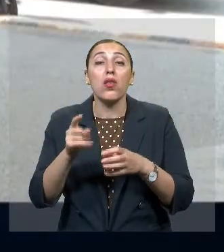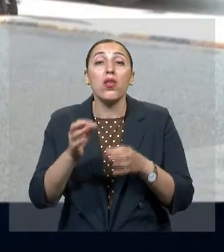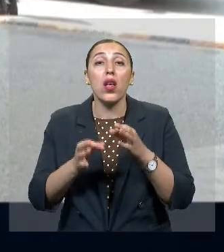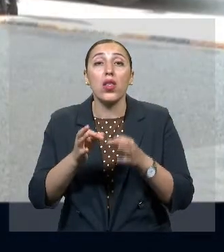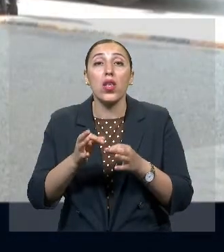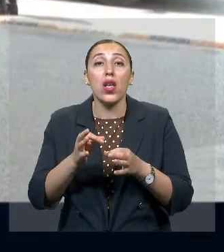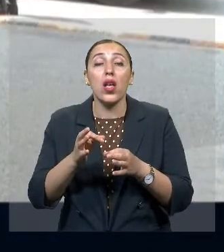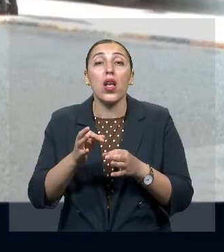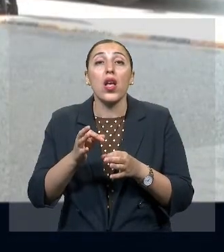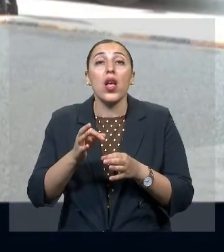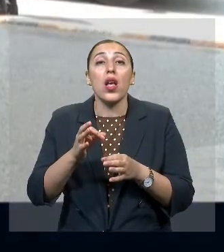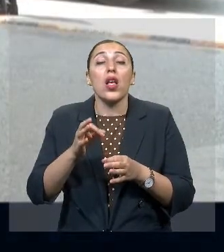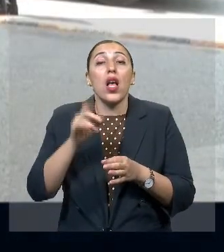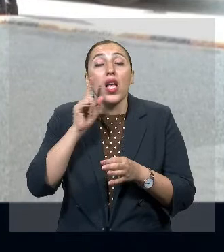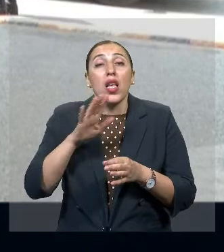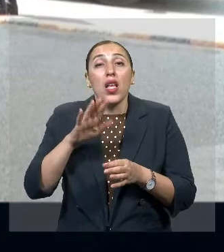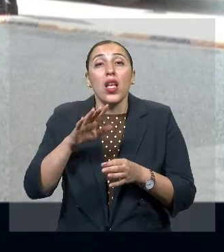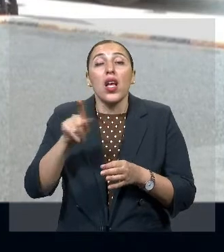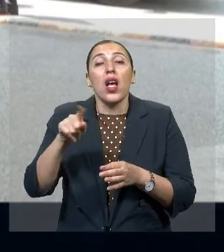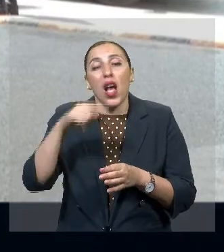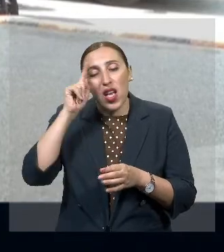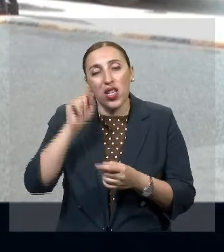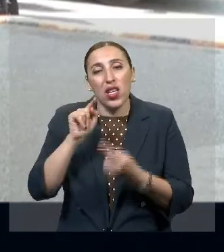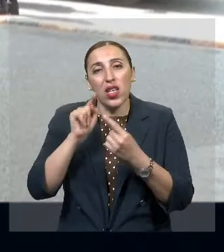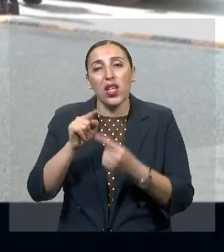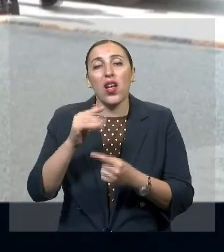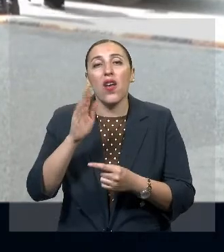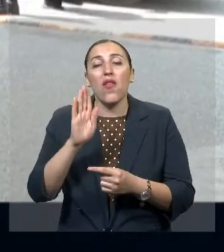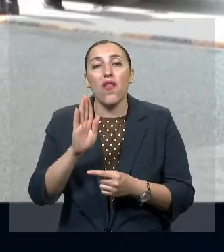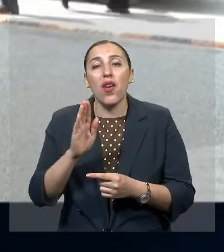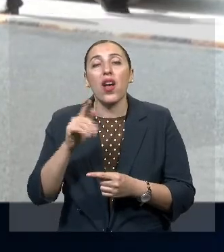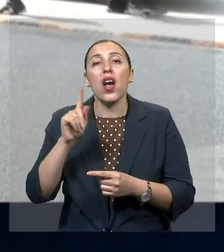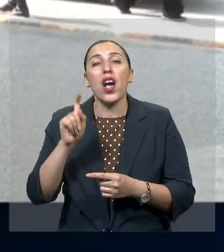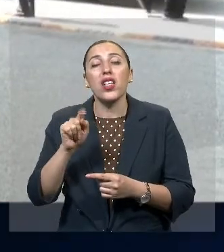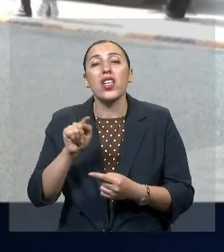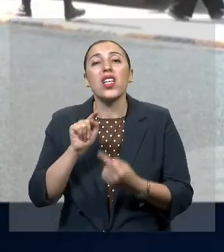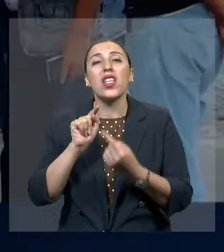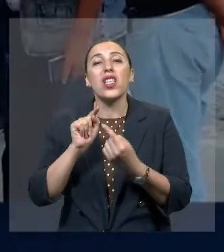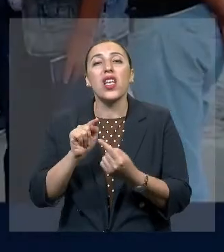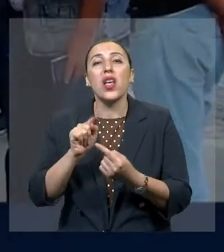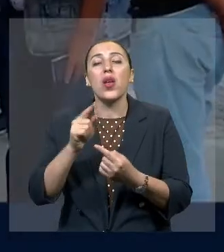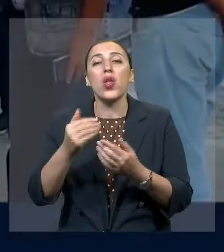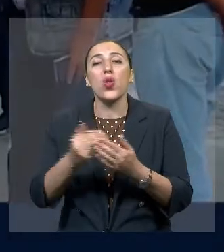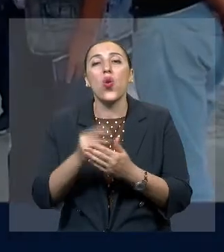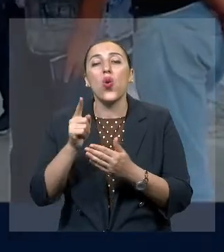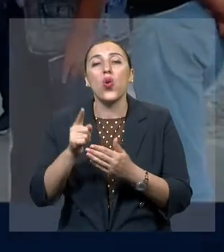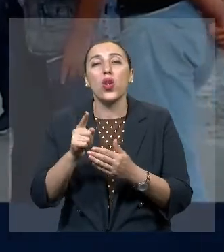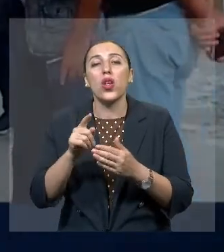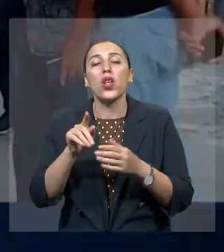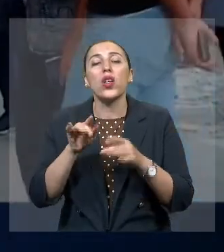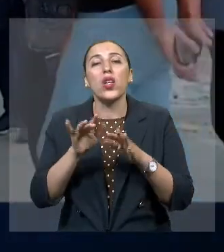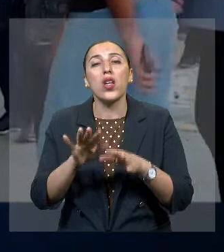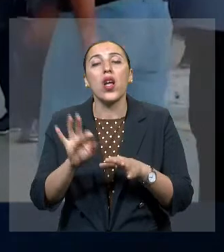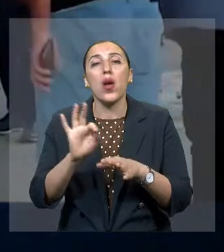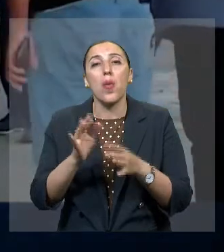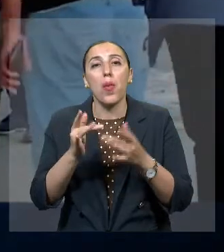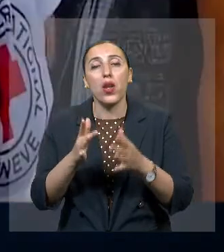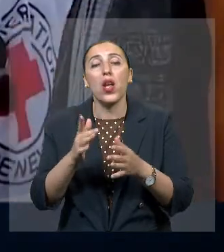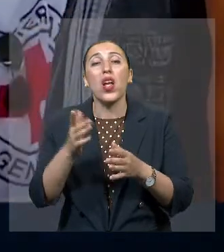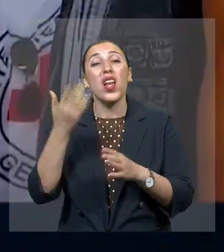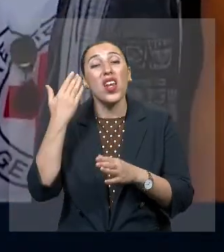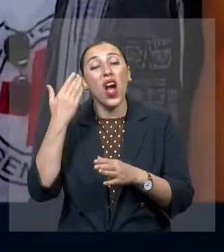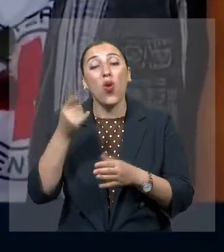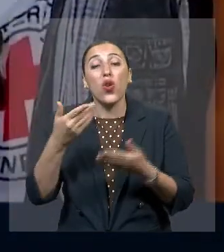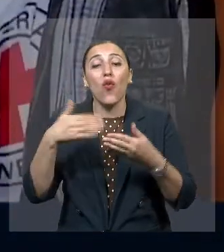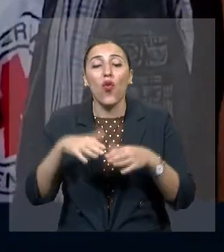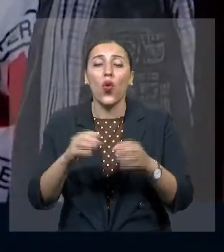Հայաստանի Ադրբեջանի դեմ Վագիվ Խաչատրյանի վերաբերյալ նոր ժամանակավոր միջանկյալ միջոց կիրառելու պահանջը, միաժամանակ ուժի մեջ թողնելով